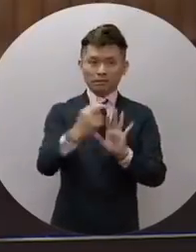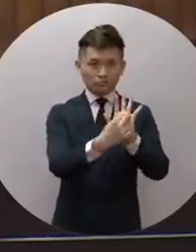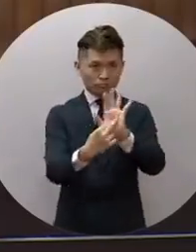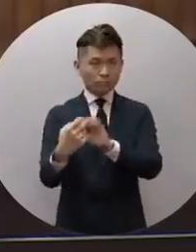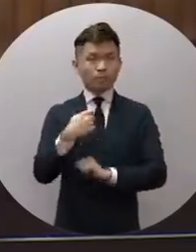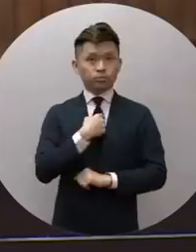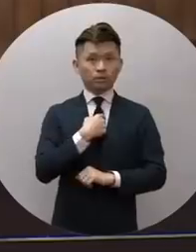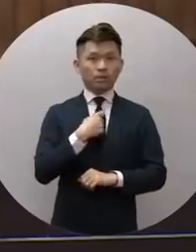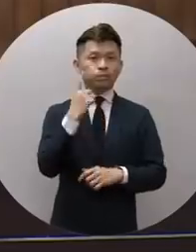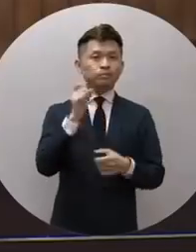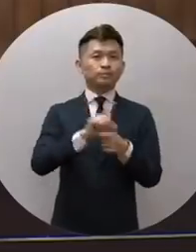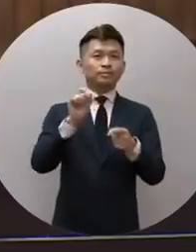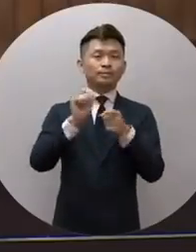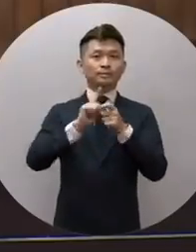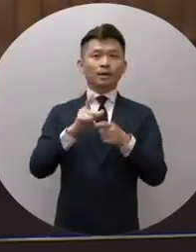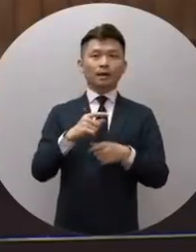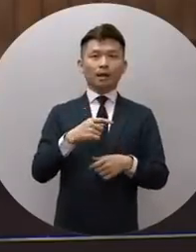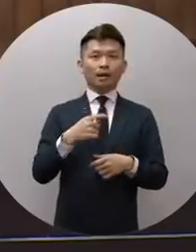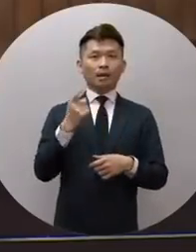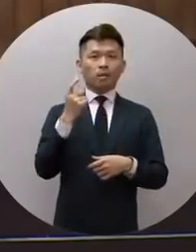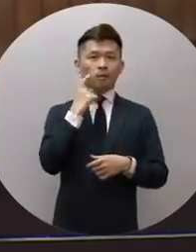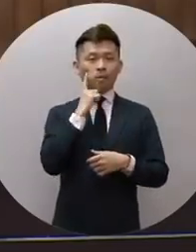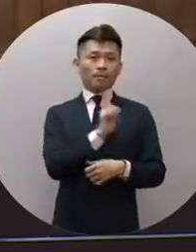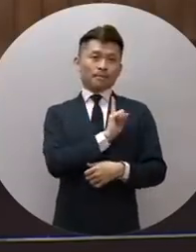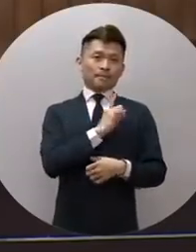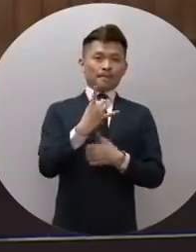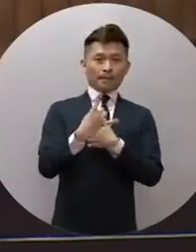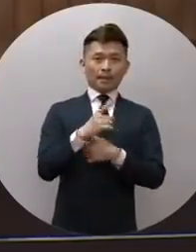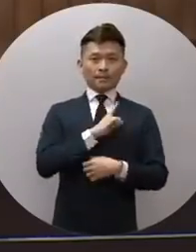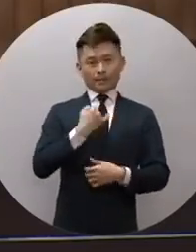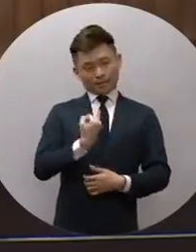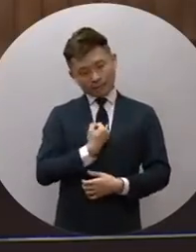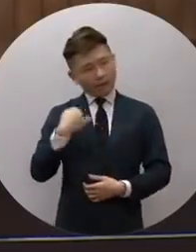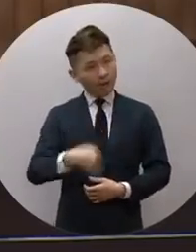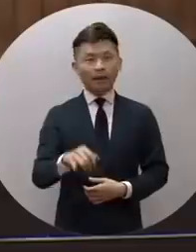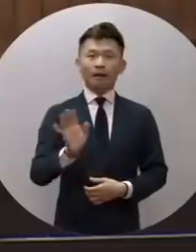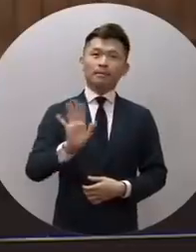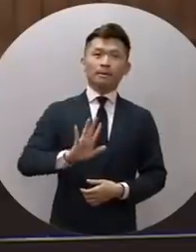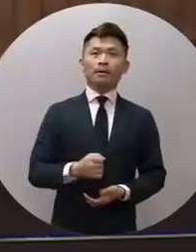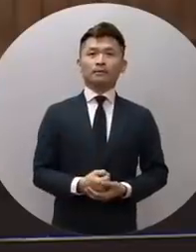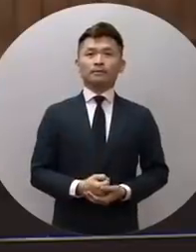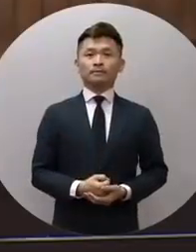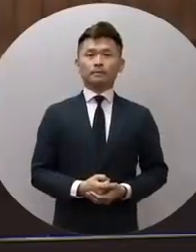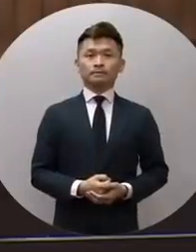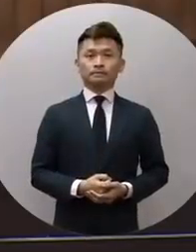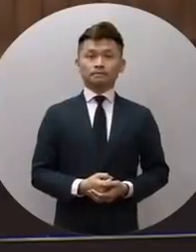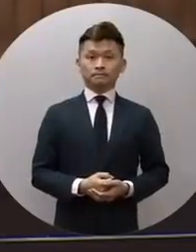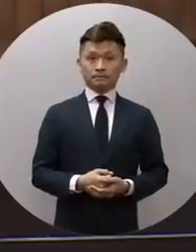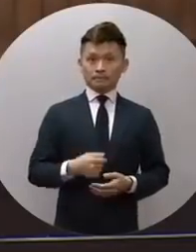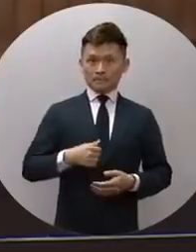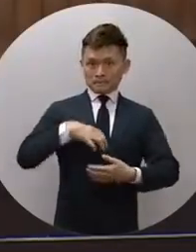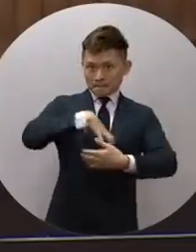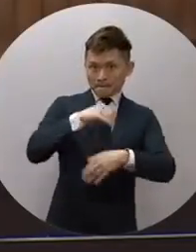不应虚张声势、自欺欺人，也不必自贬身价、看衰自己。有多少实